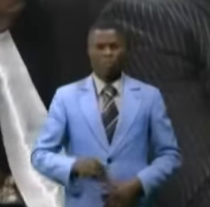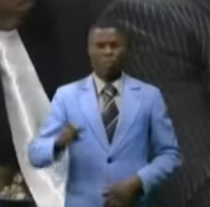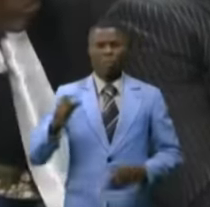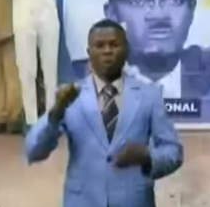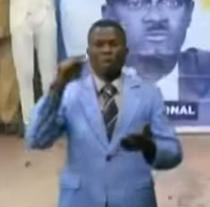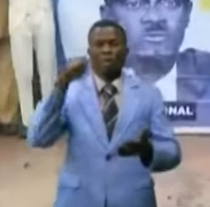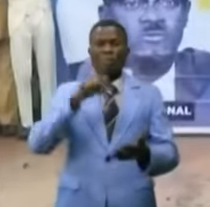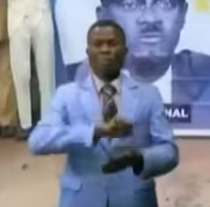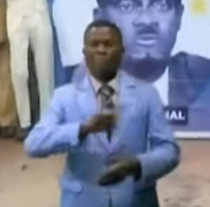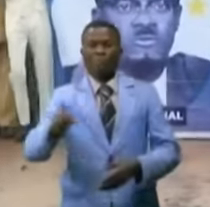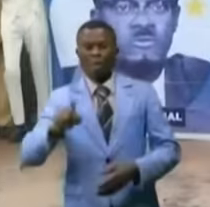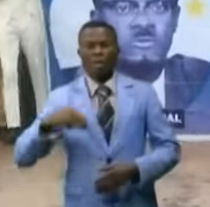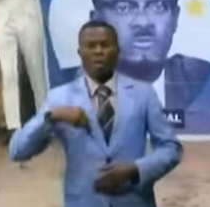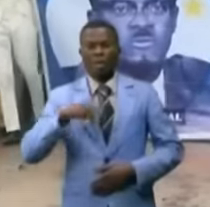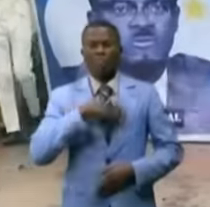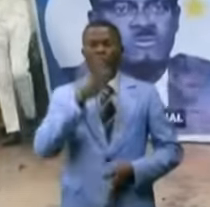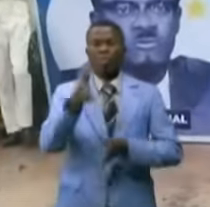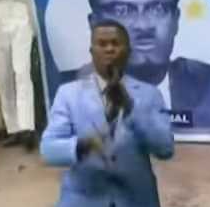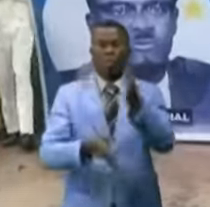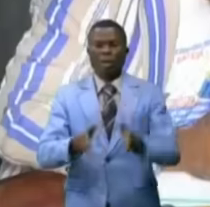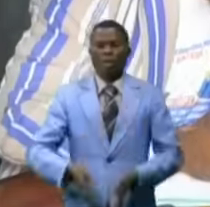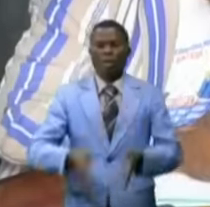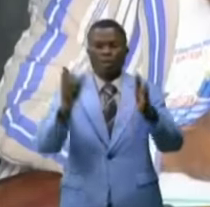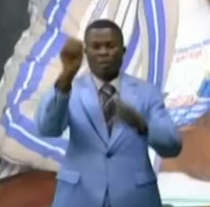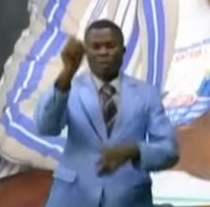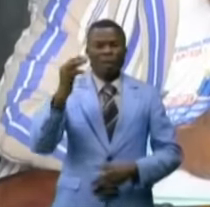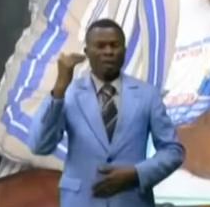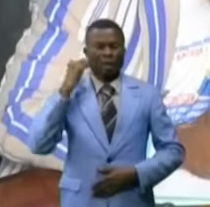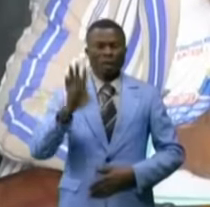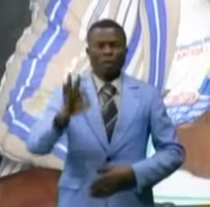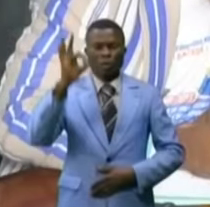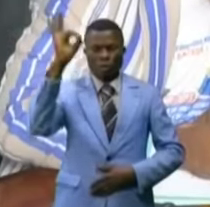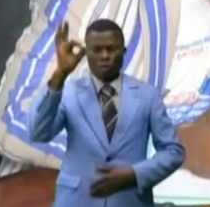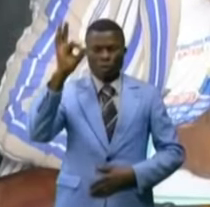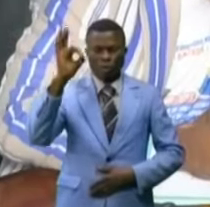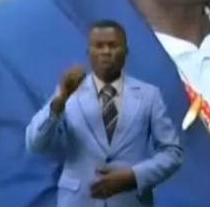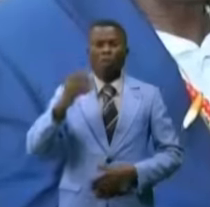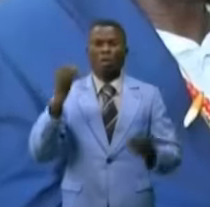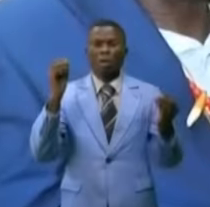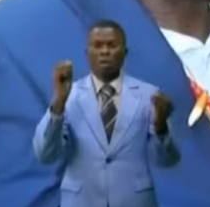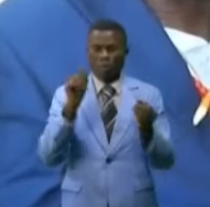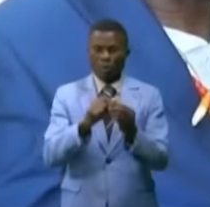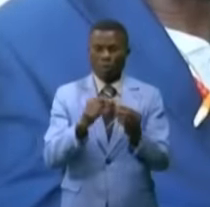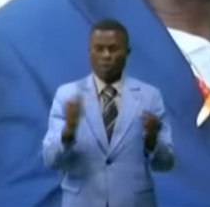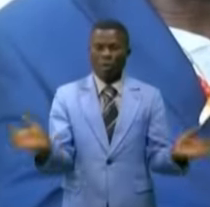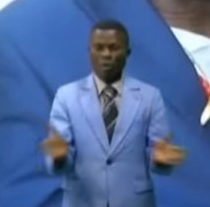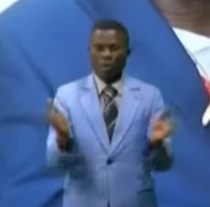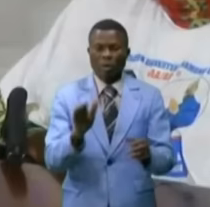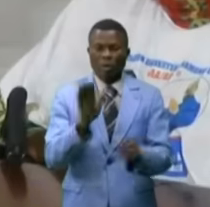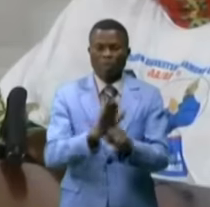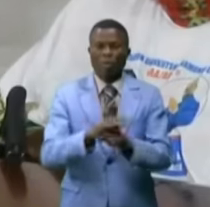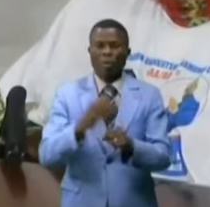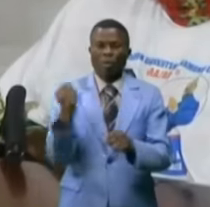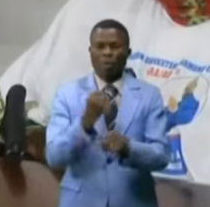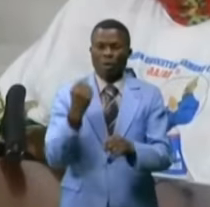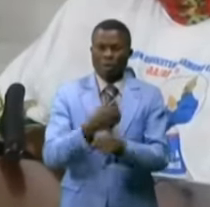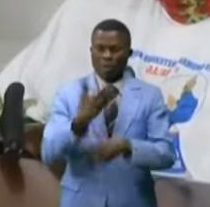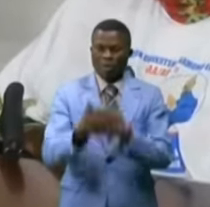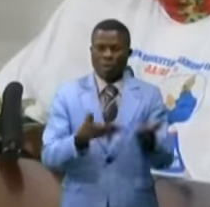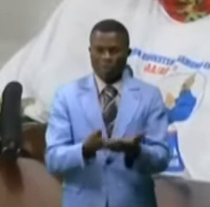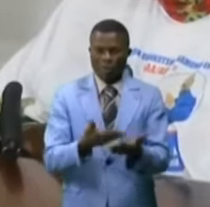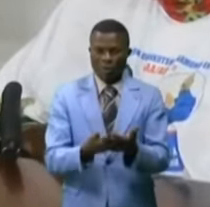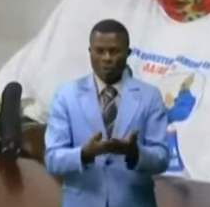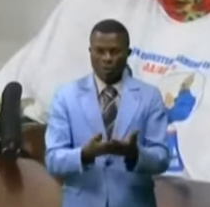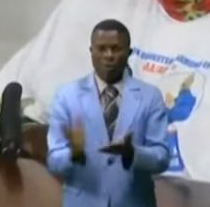ont défilé sur le boulevard du 30 juin. Les choix des cœurs et de la raison, mais aussi motivés par les nombreuses réalisations, entre autres